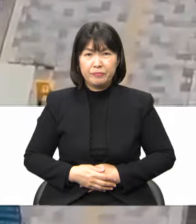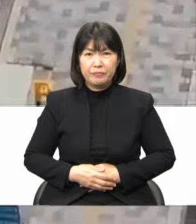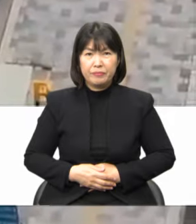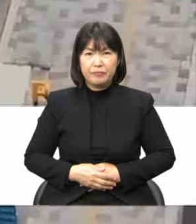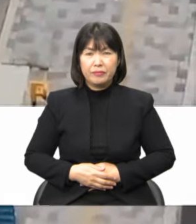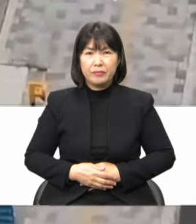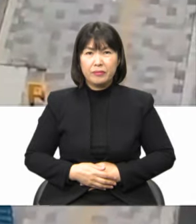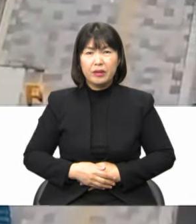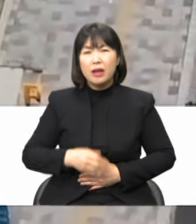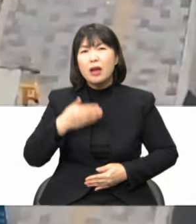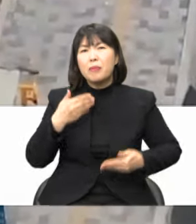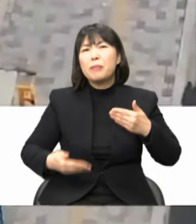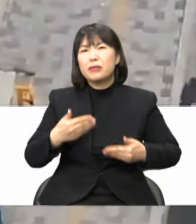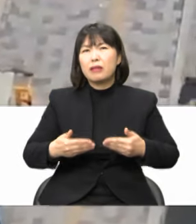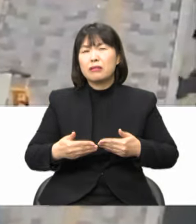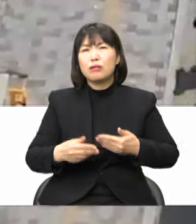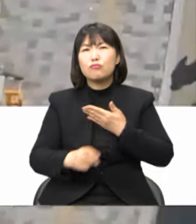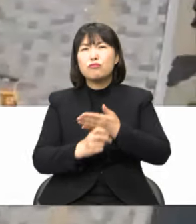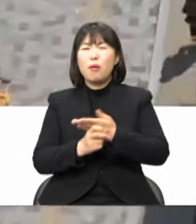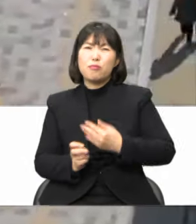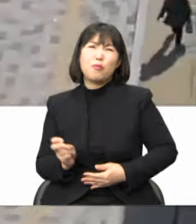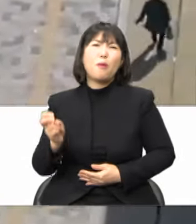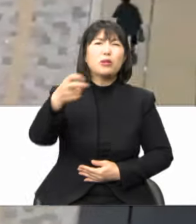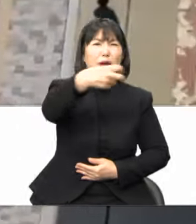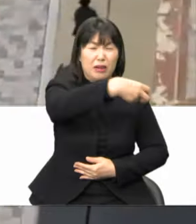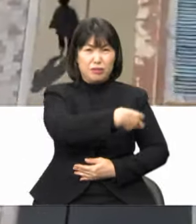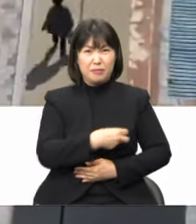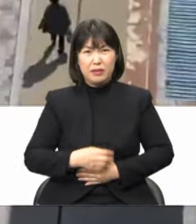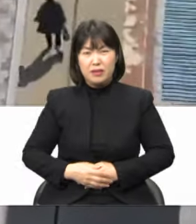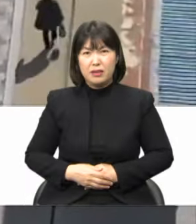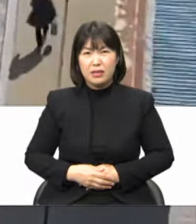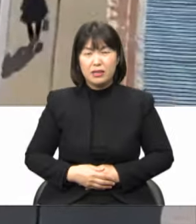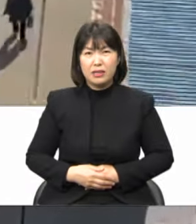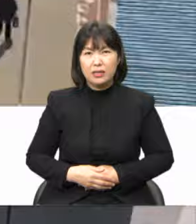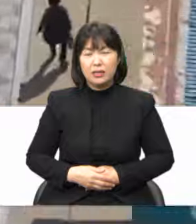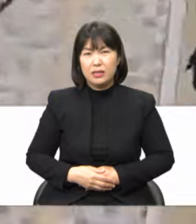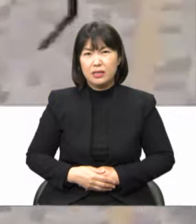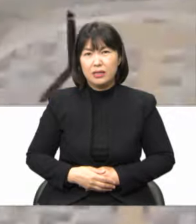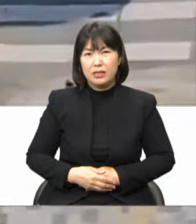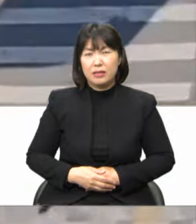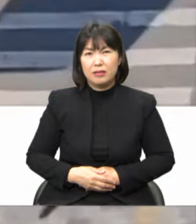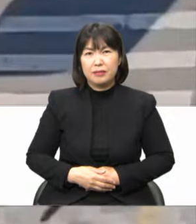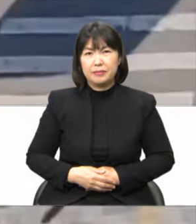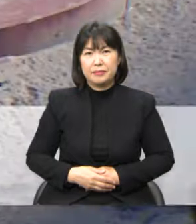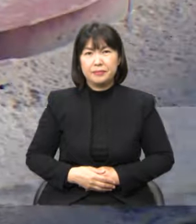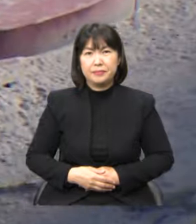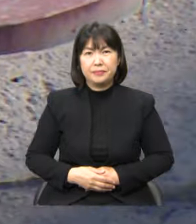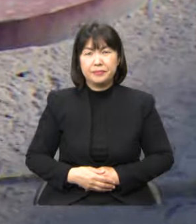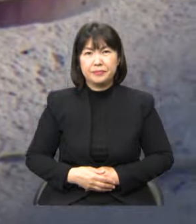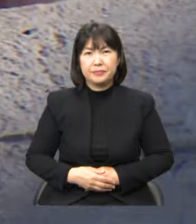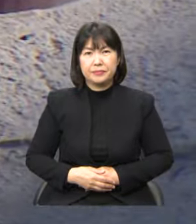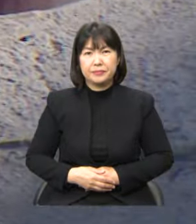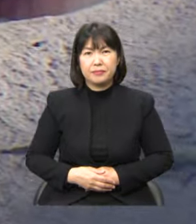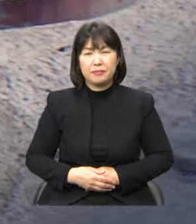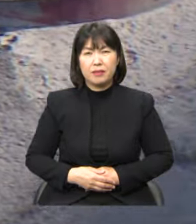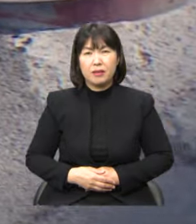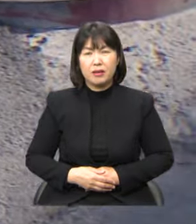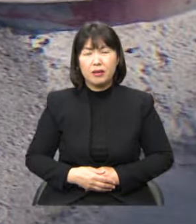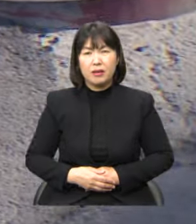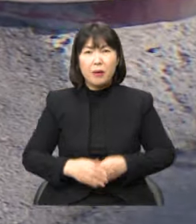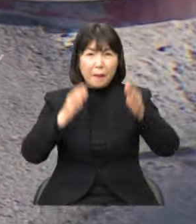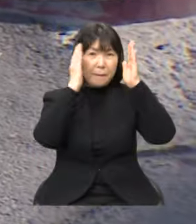때는 뭐 이렇게가 경찰과 한 했 현장에는 신수도